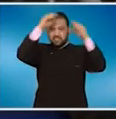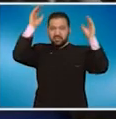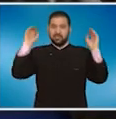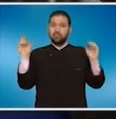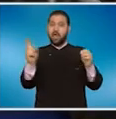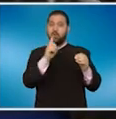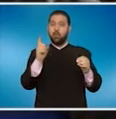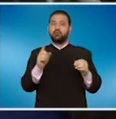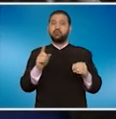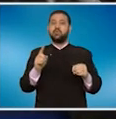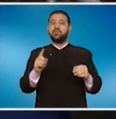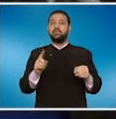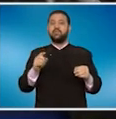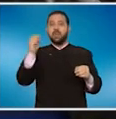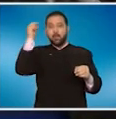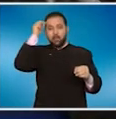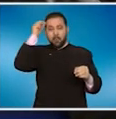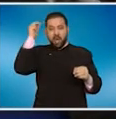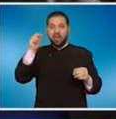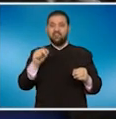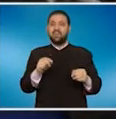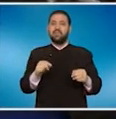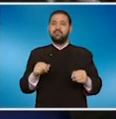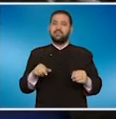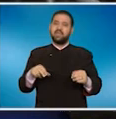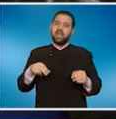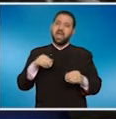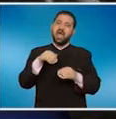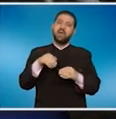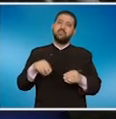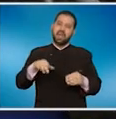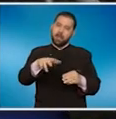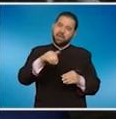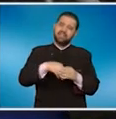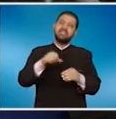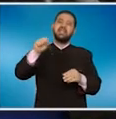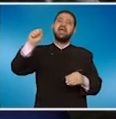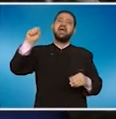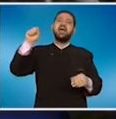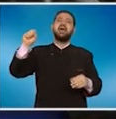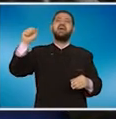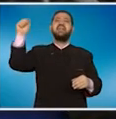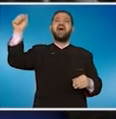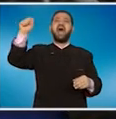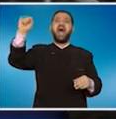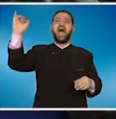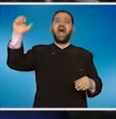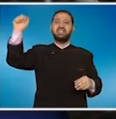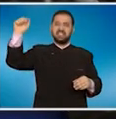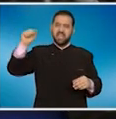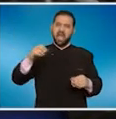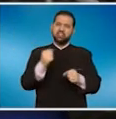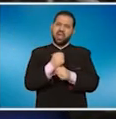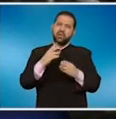Pavel, citim în Cartea Faptele Apostolului, capitolul 19 și 20, că a activat vreme de 3 ani și a întemeiat biserica de aici și alte biserici din